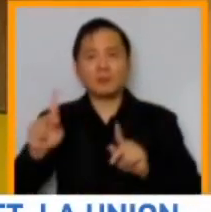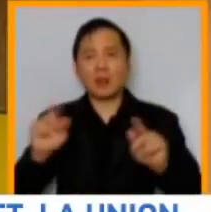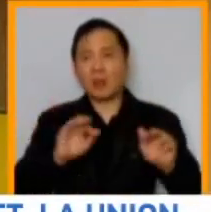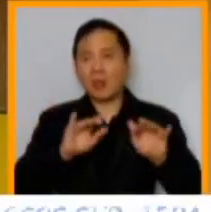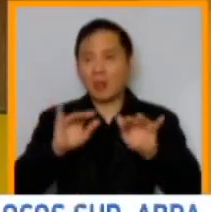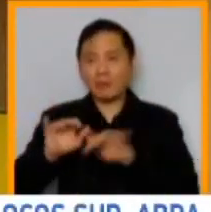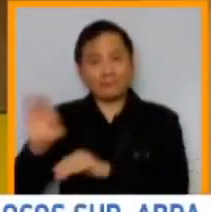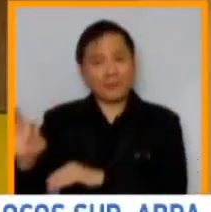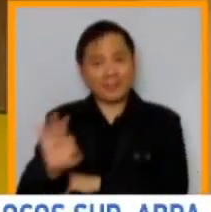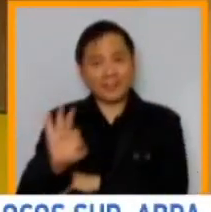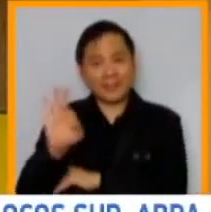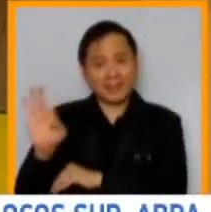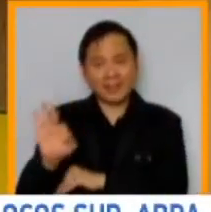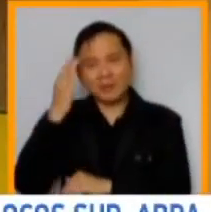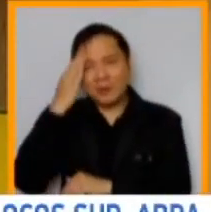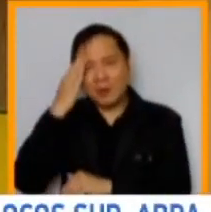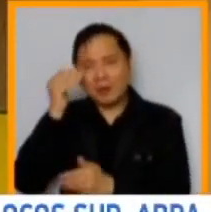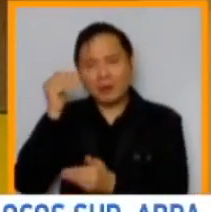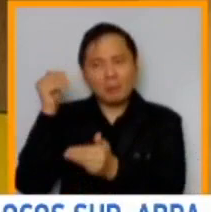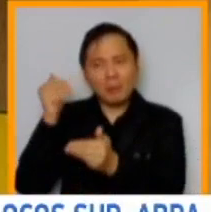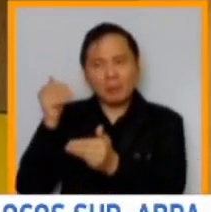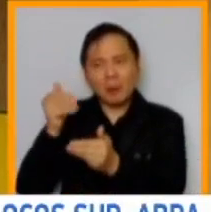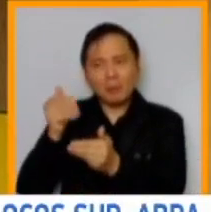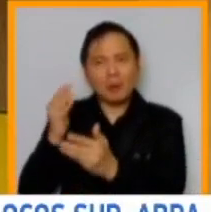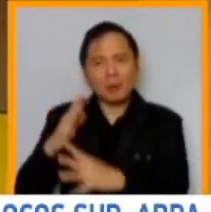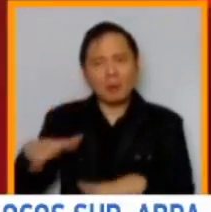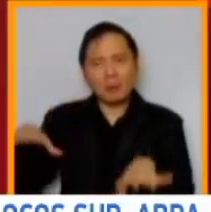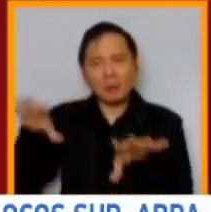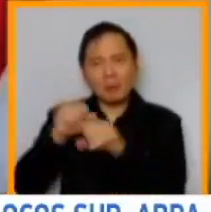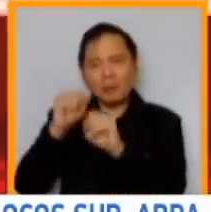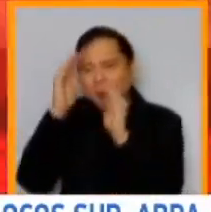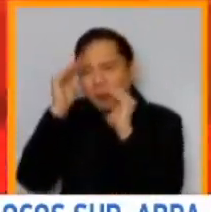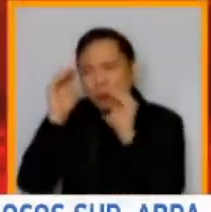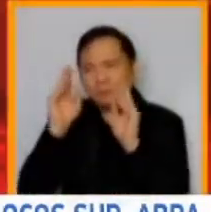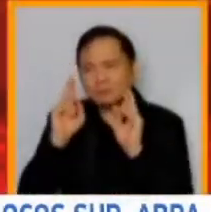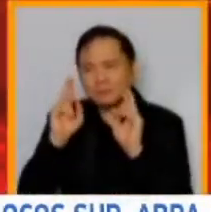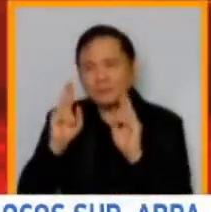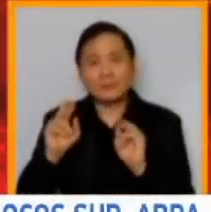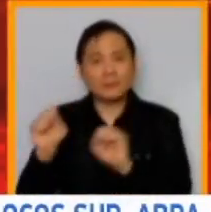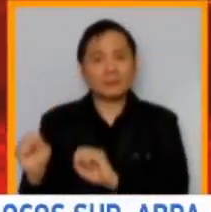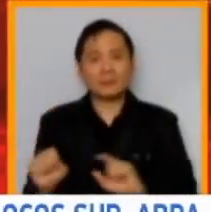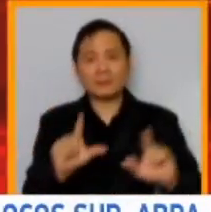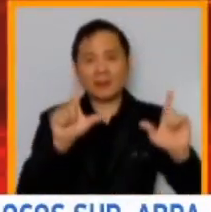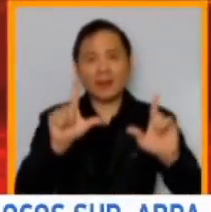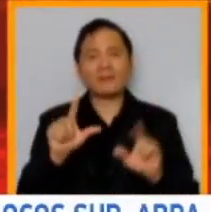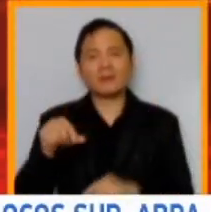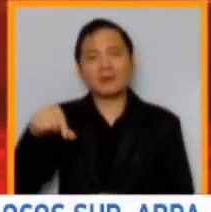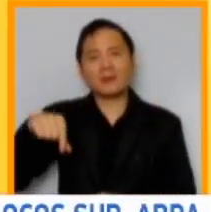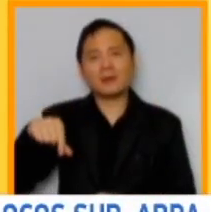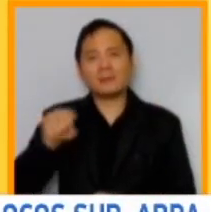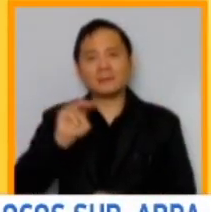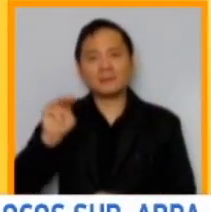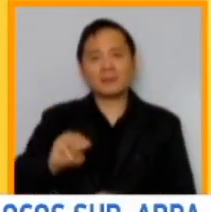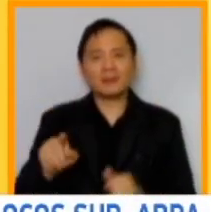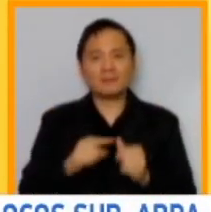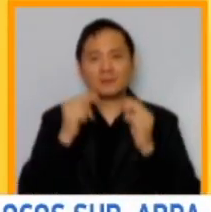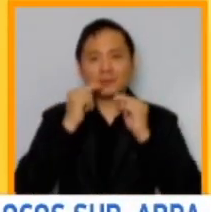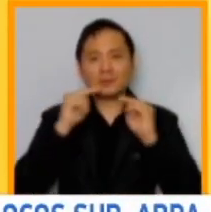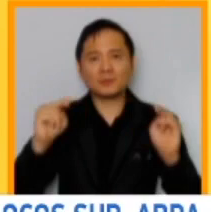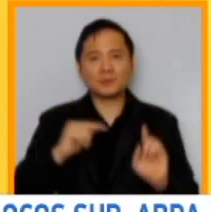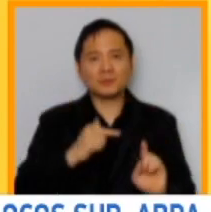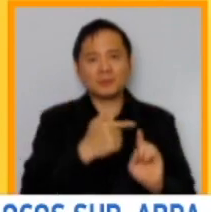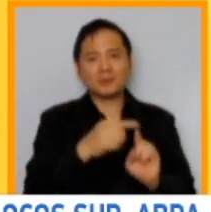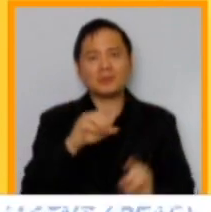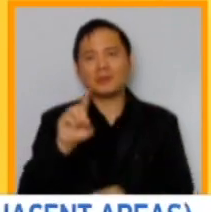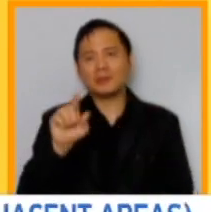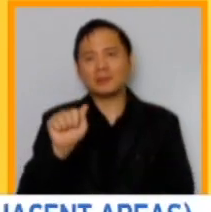na ang pagtatapos ng pandemya. Kaya live po mula naman sa Quiapo, Maynila, may unang balita si Darlene Kay. Darlene,